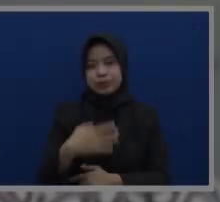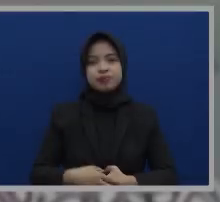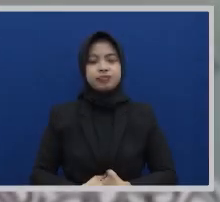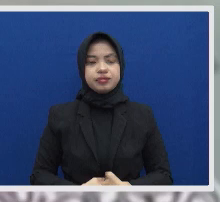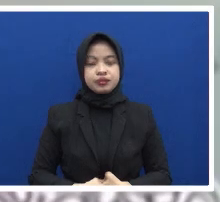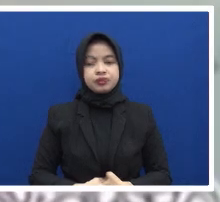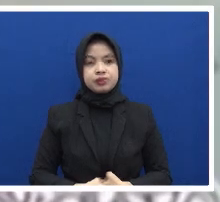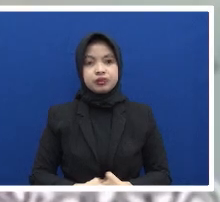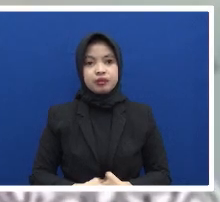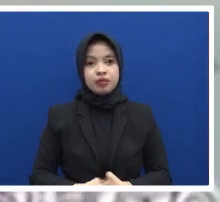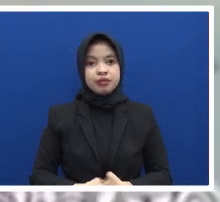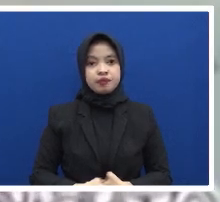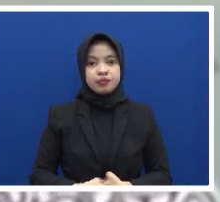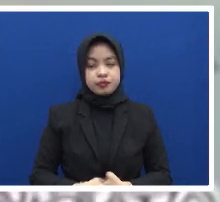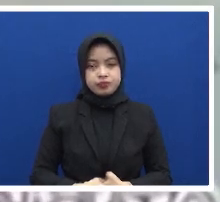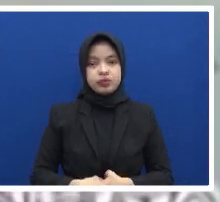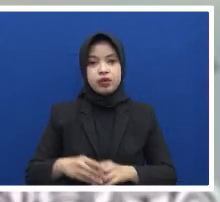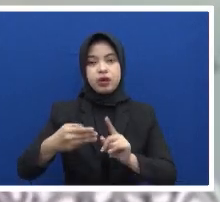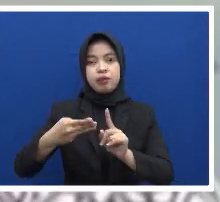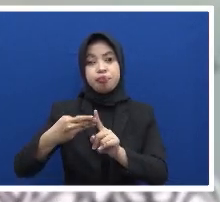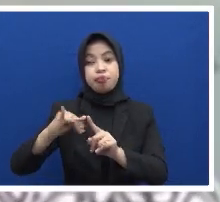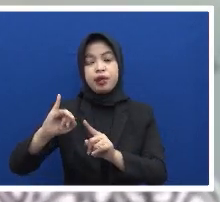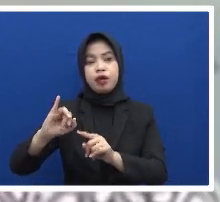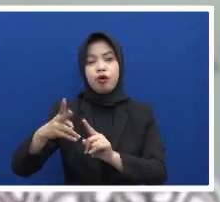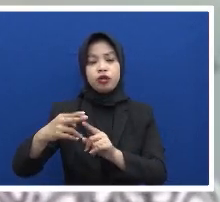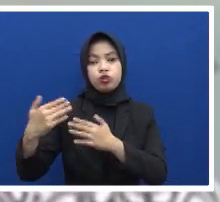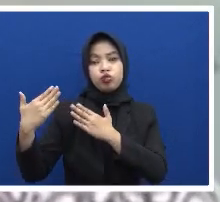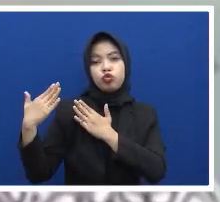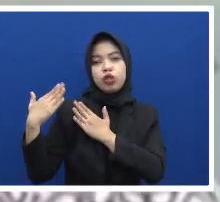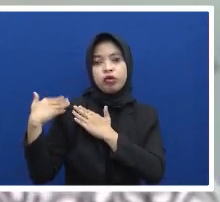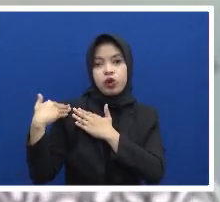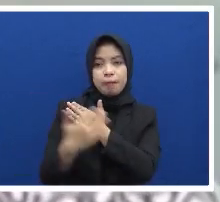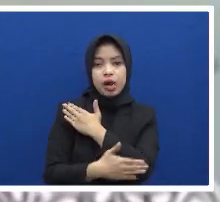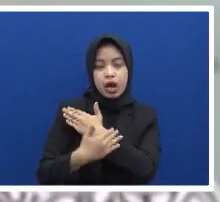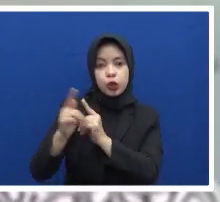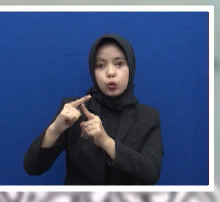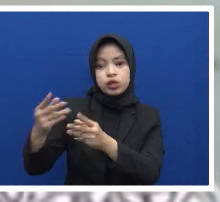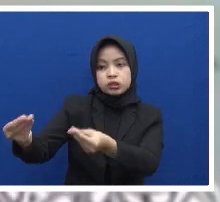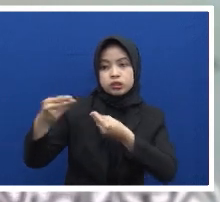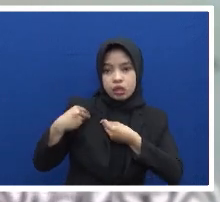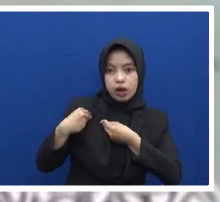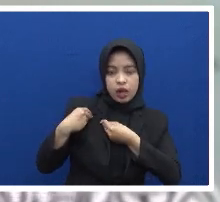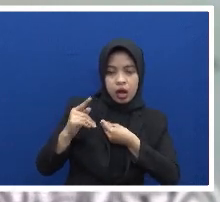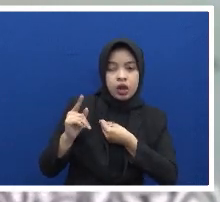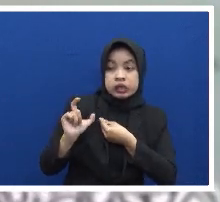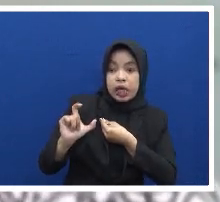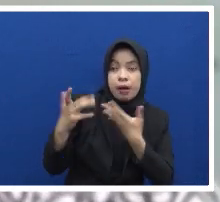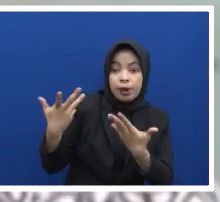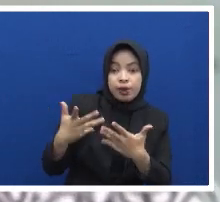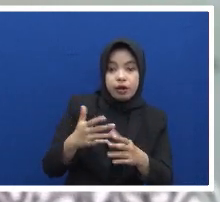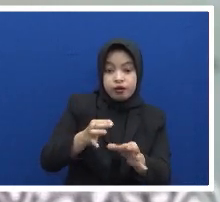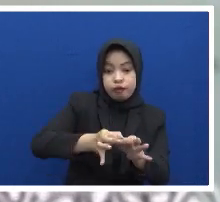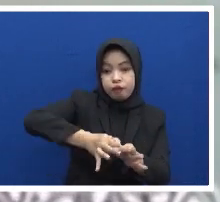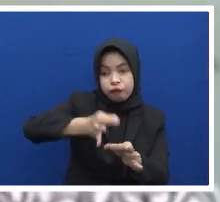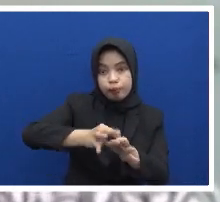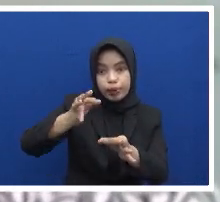Bio Farma mendapat tugas dari negara untuk bagaimana menyediakan vaksin COVID